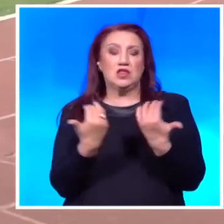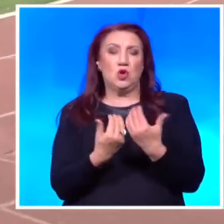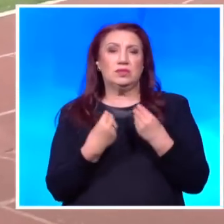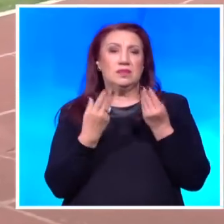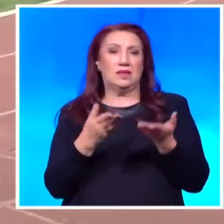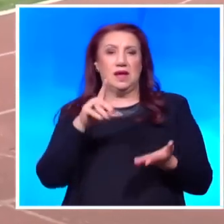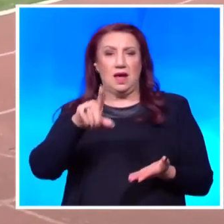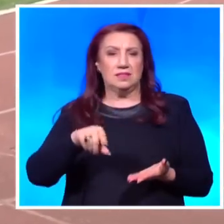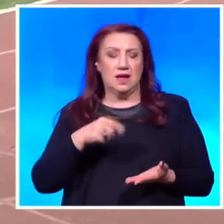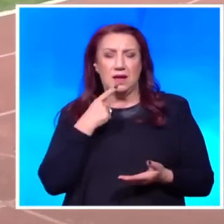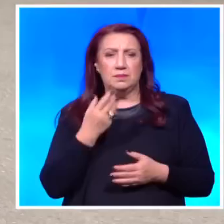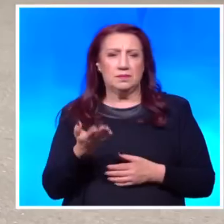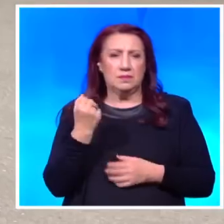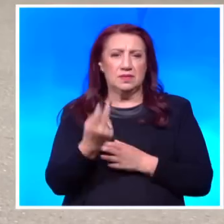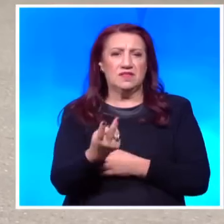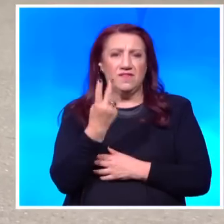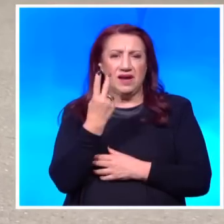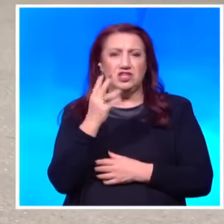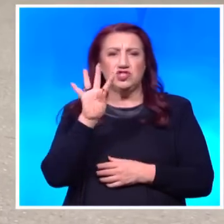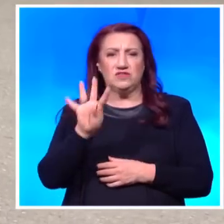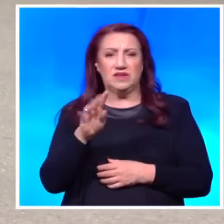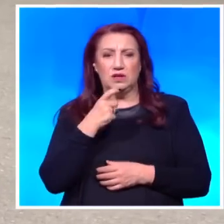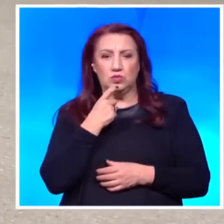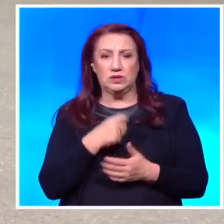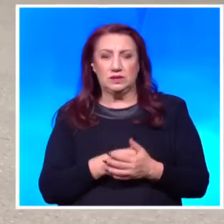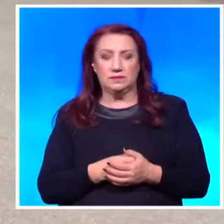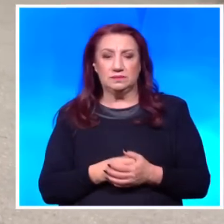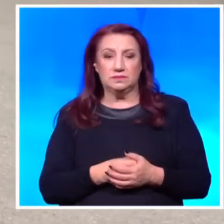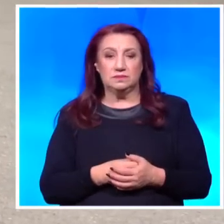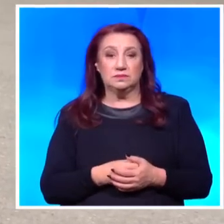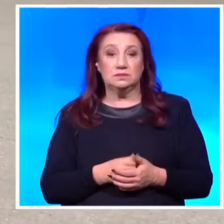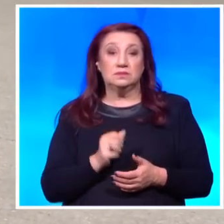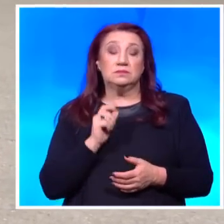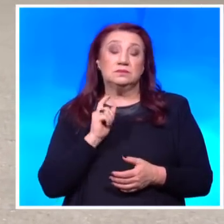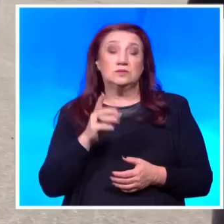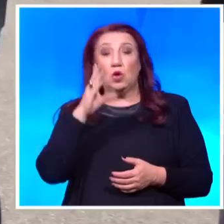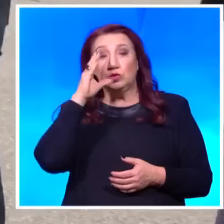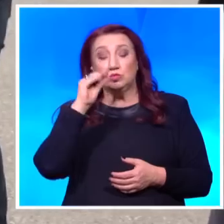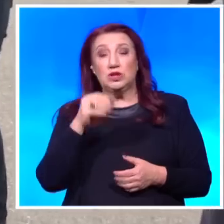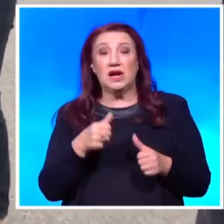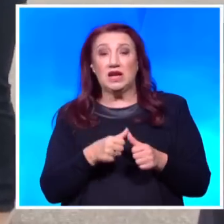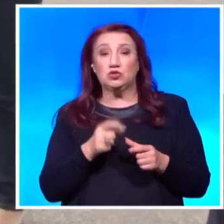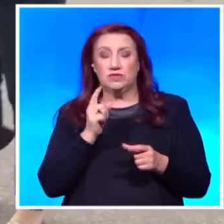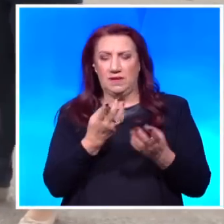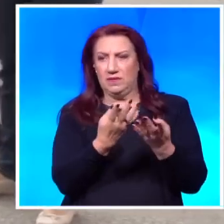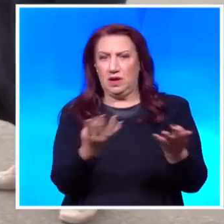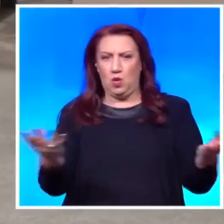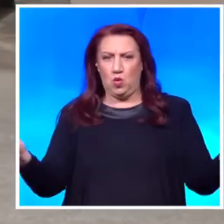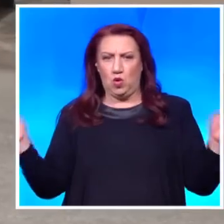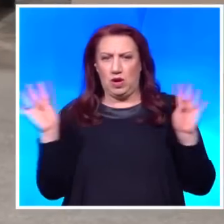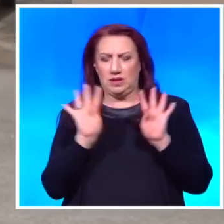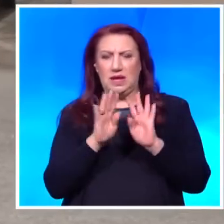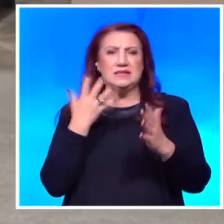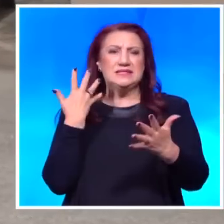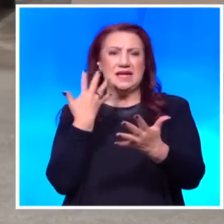през 2004 година. Би следвал господин Лечков да си го е оградил, да си го поддържа и да си го пази. Тоест тук трябва да бъде затворено. Имат